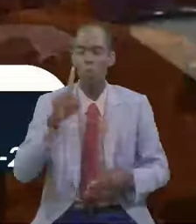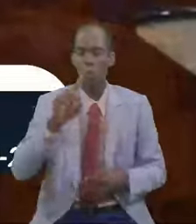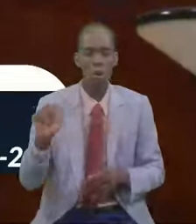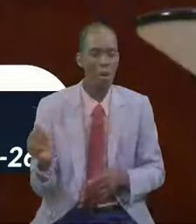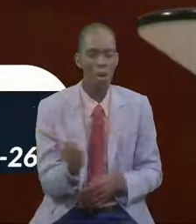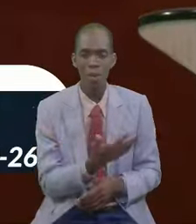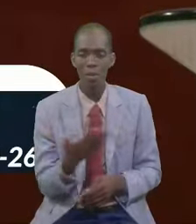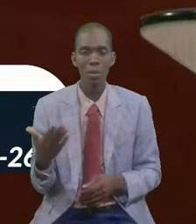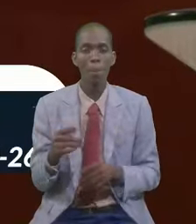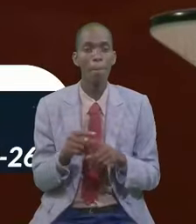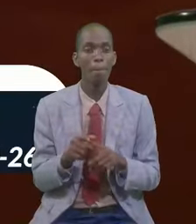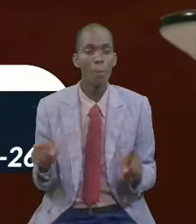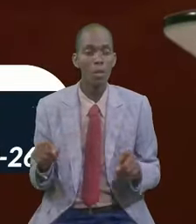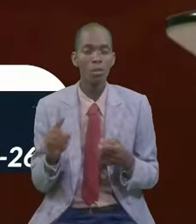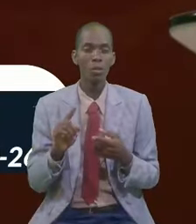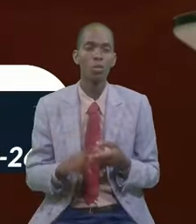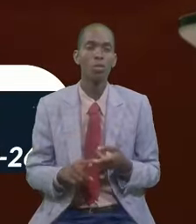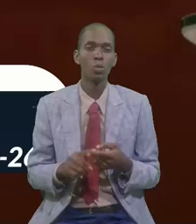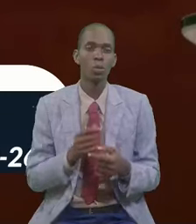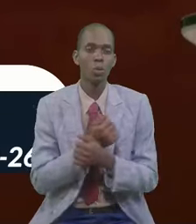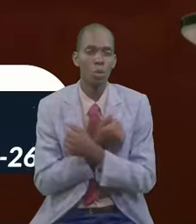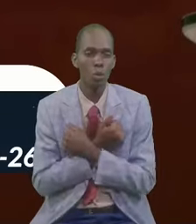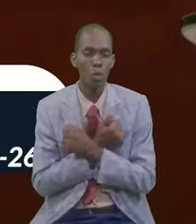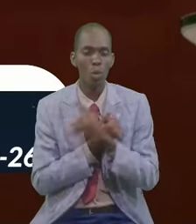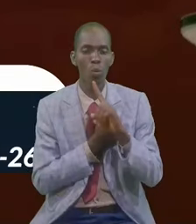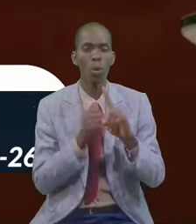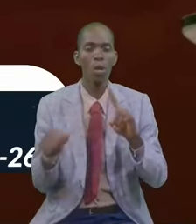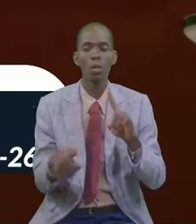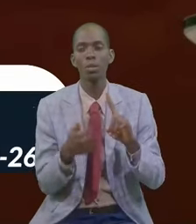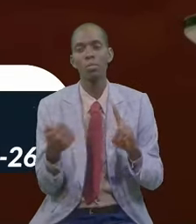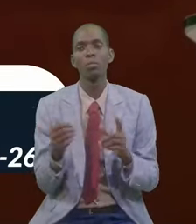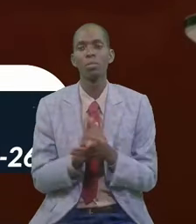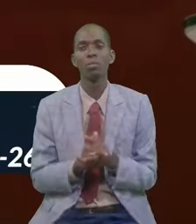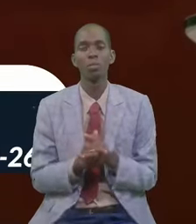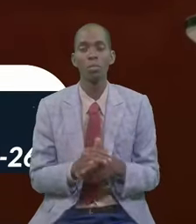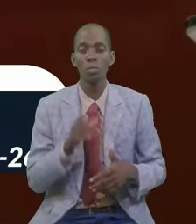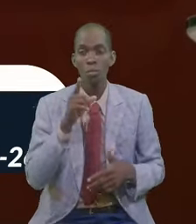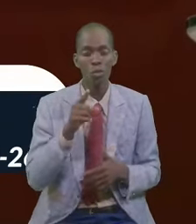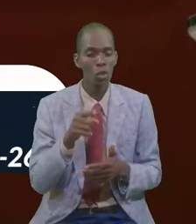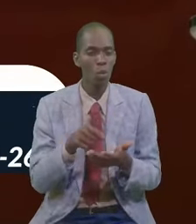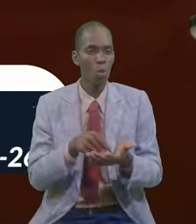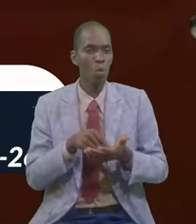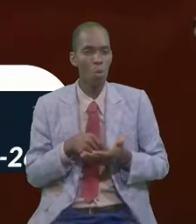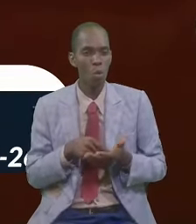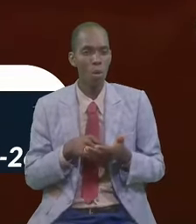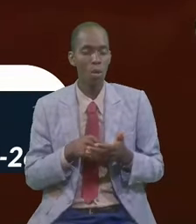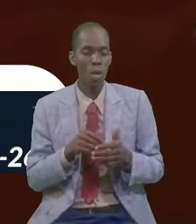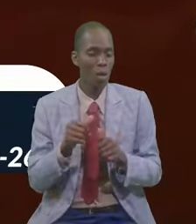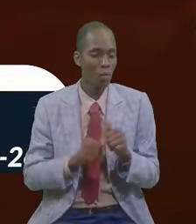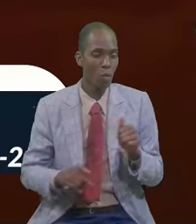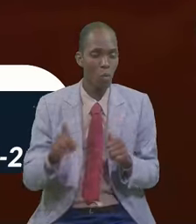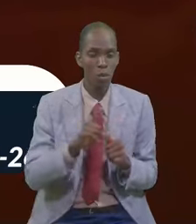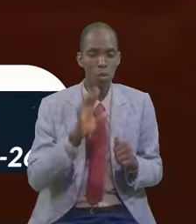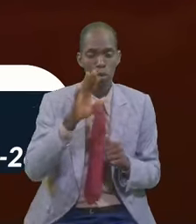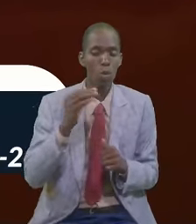Romains chapitre 13, verset 8. Romains 13, 8. Ne devez rien à personne si ce n'est de vous aimer les